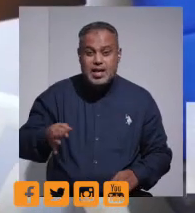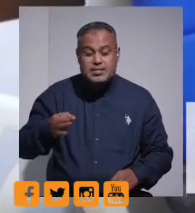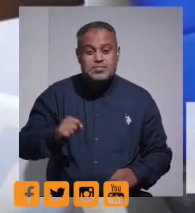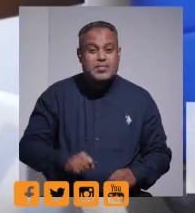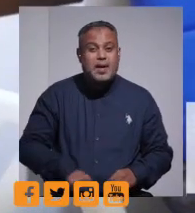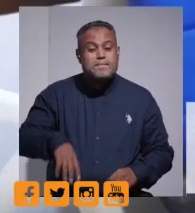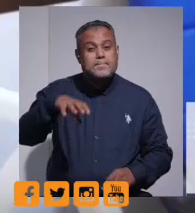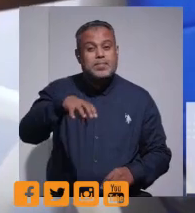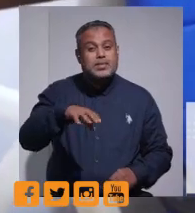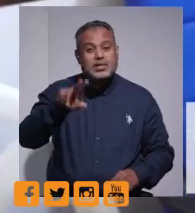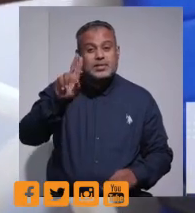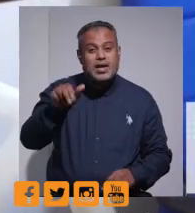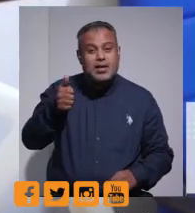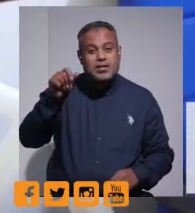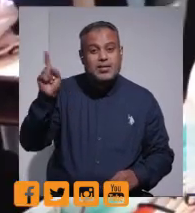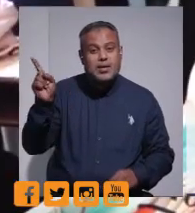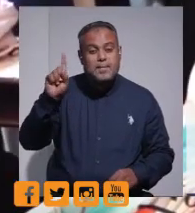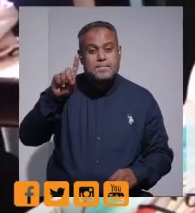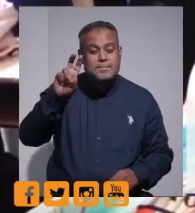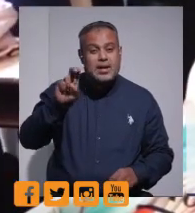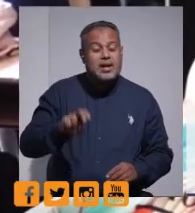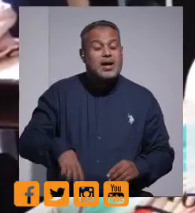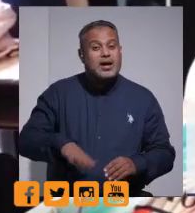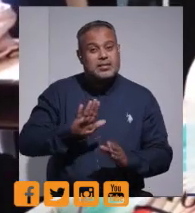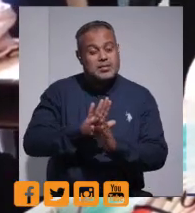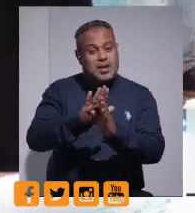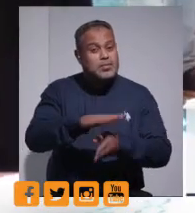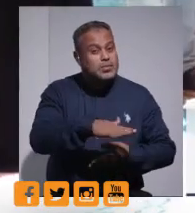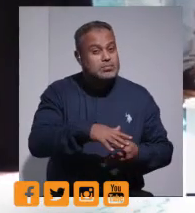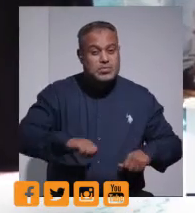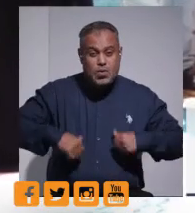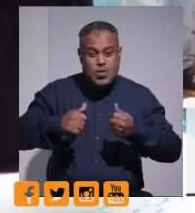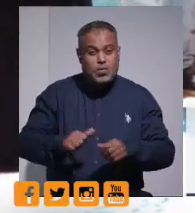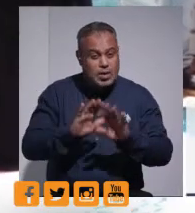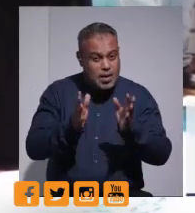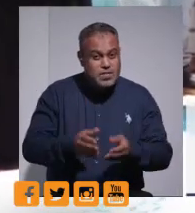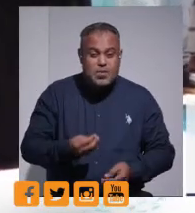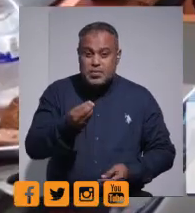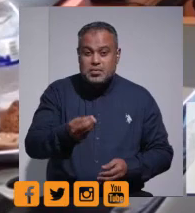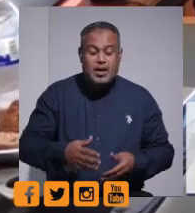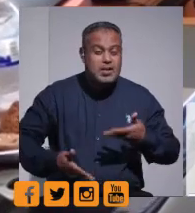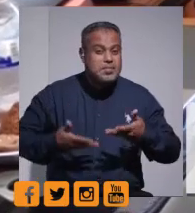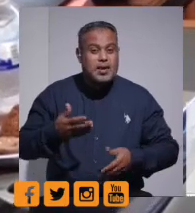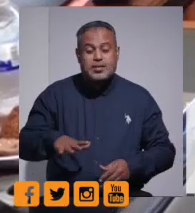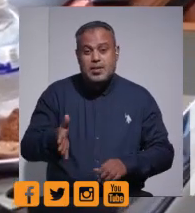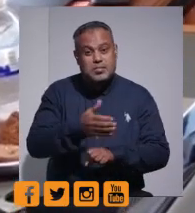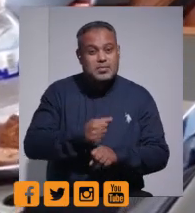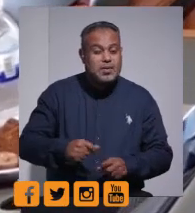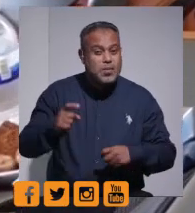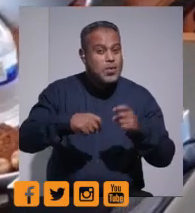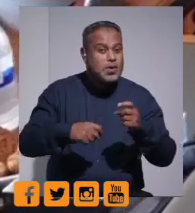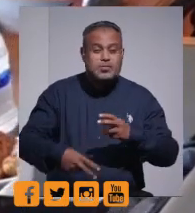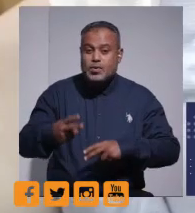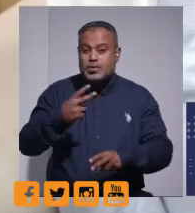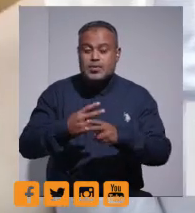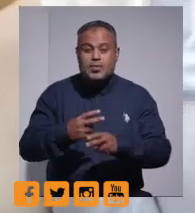تاربه مؤكدا دعم السلطه المحليه للجهود كافه المقدمه لخدمه المجتمع من المؤسسات ومنظمات المجتمع